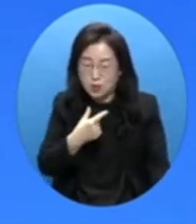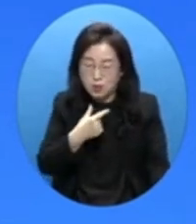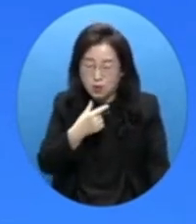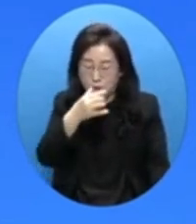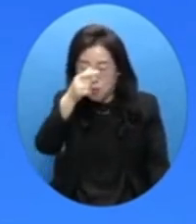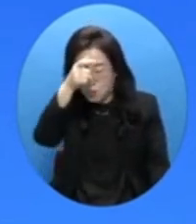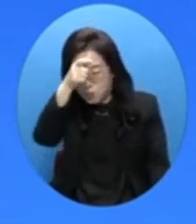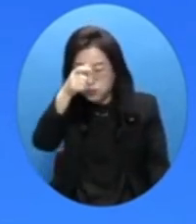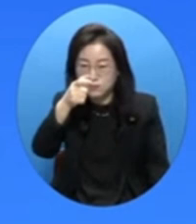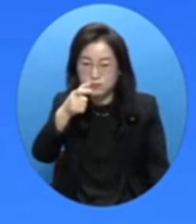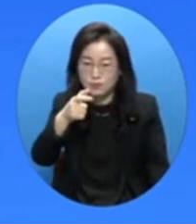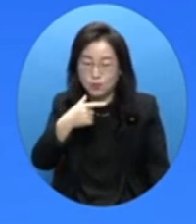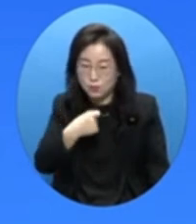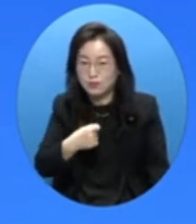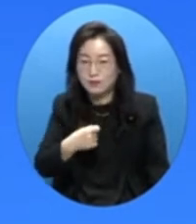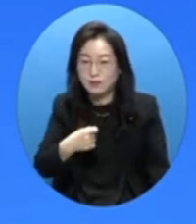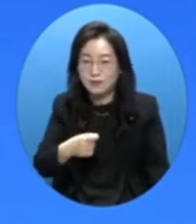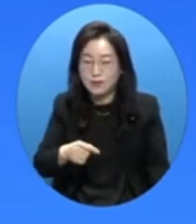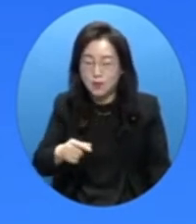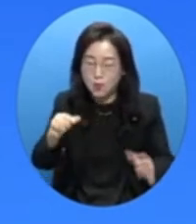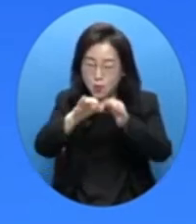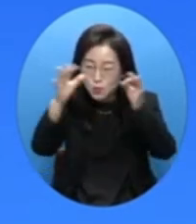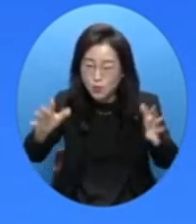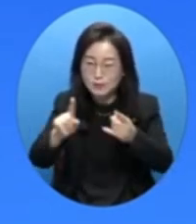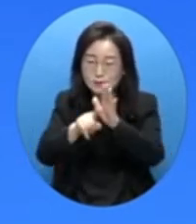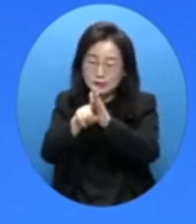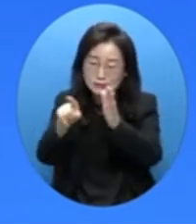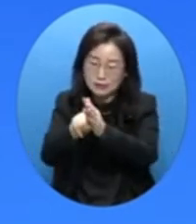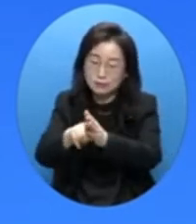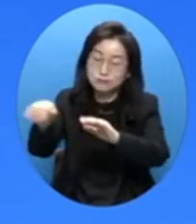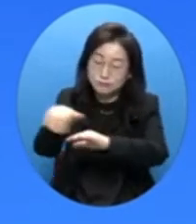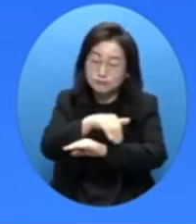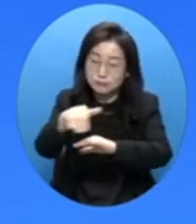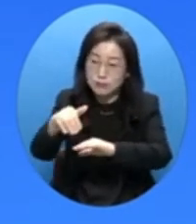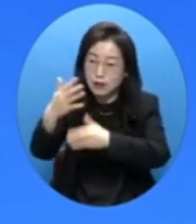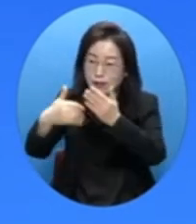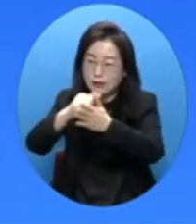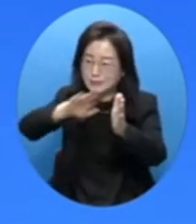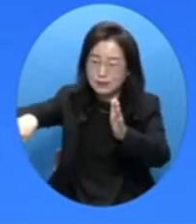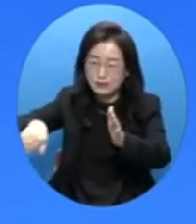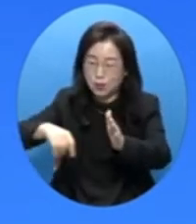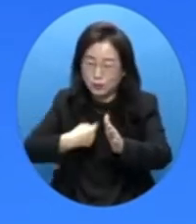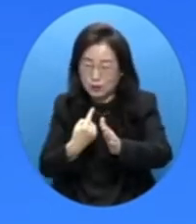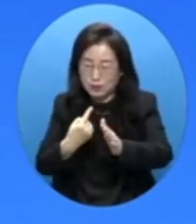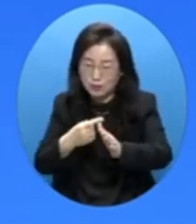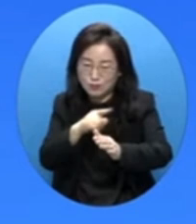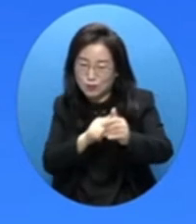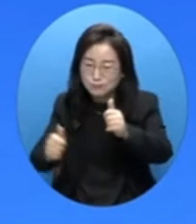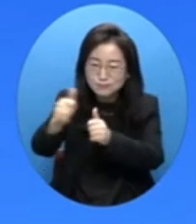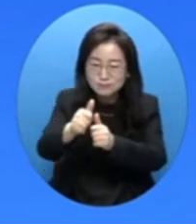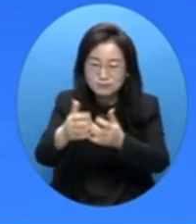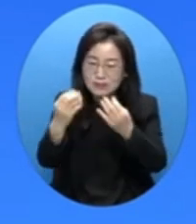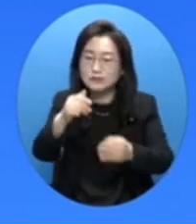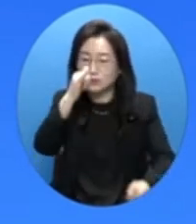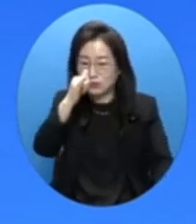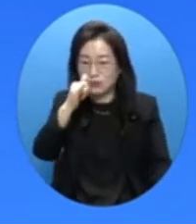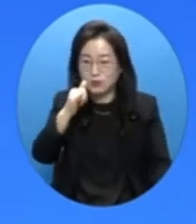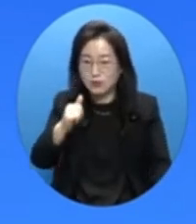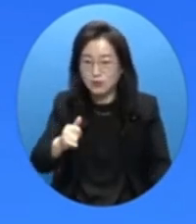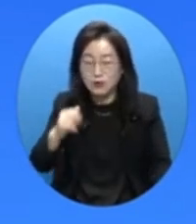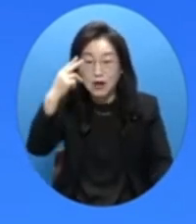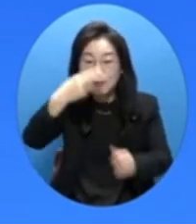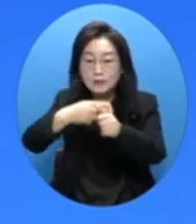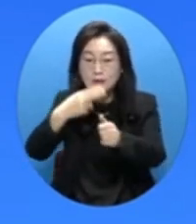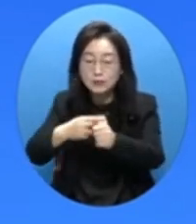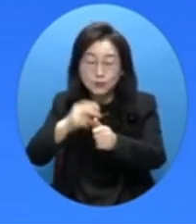합니다 오래 신앙생활 한 사람도 하나님 뜻보다 자기들 앞설 때가 많이 있습니다 사도 바울은 위대한